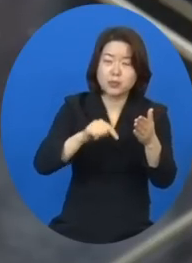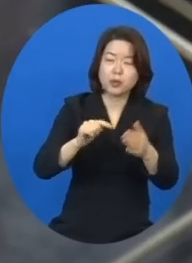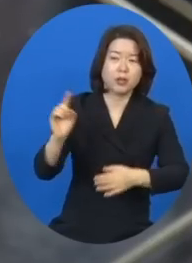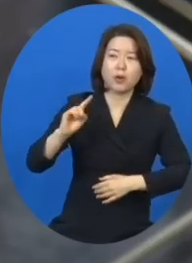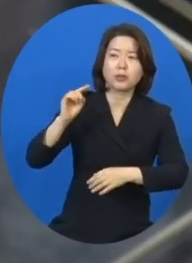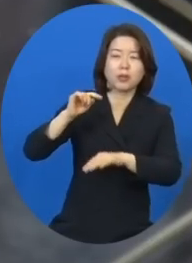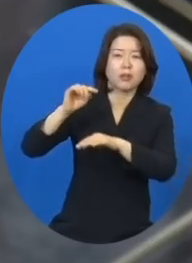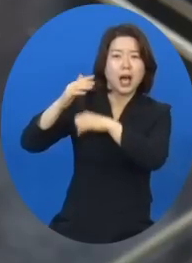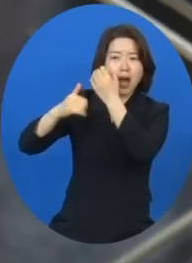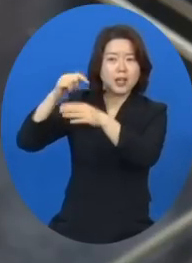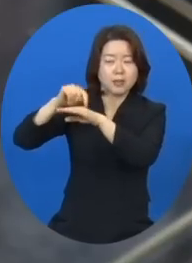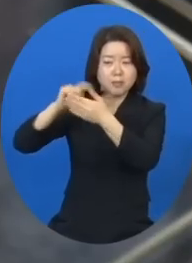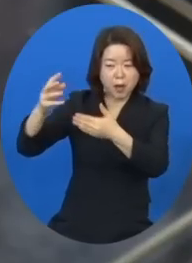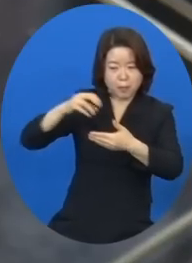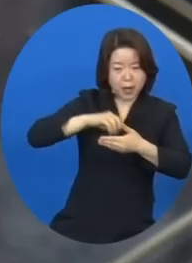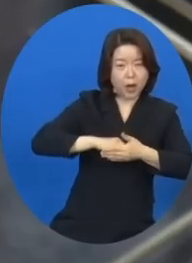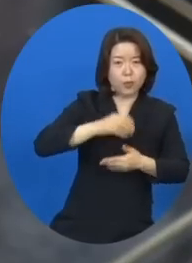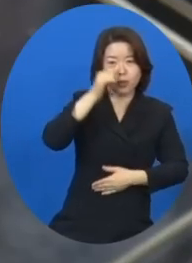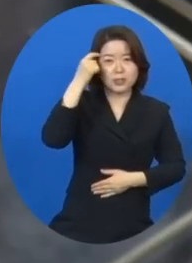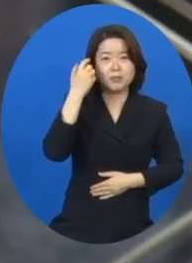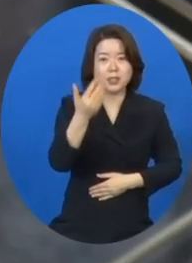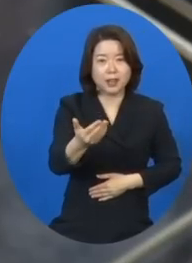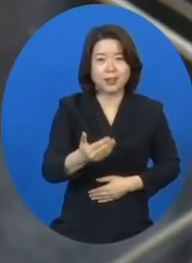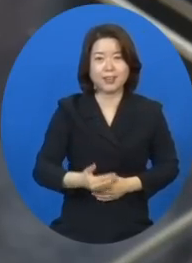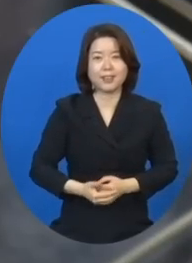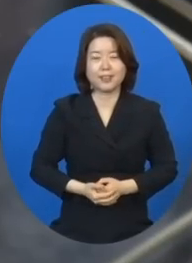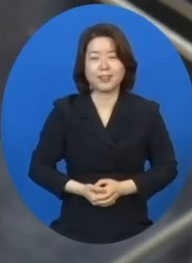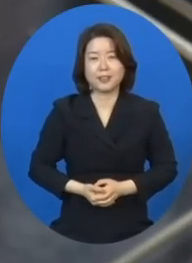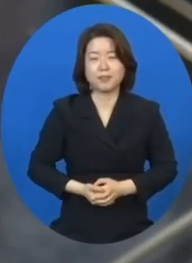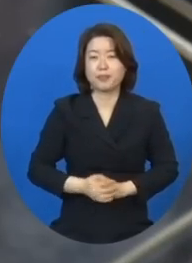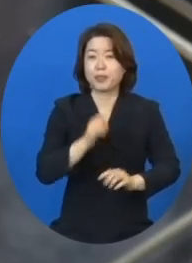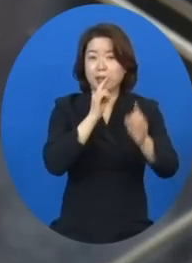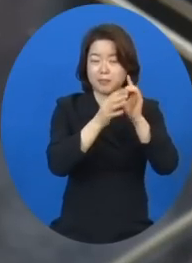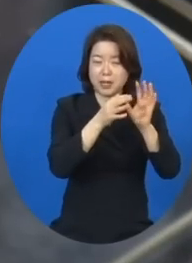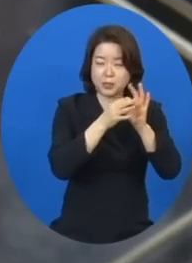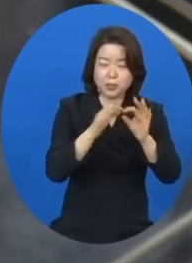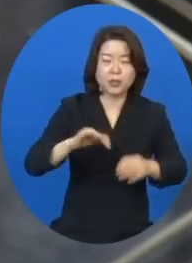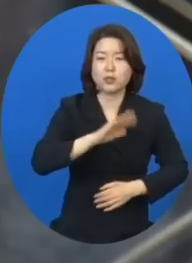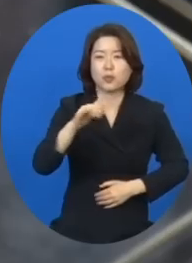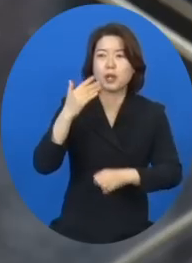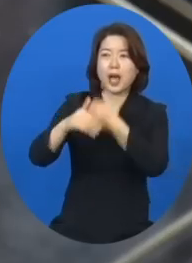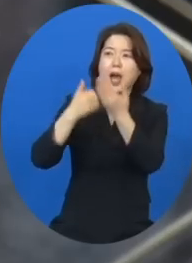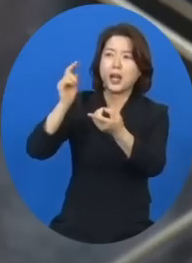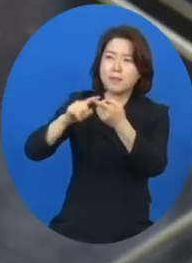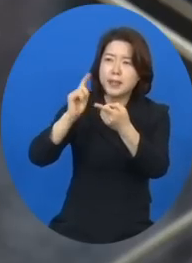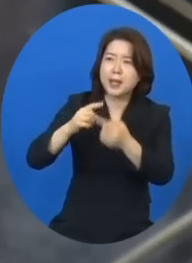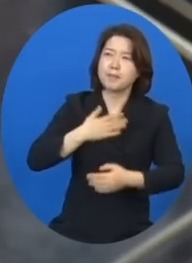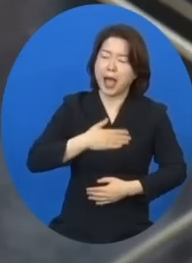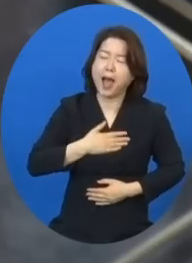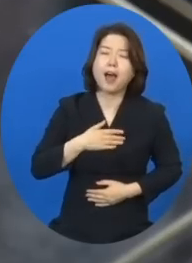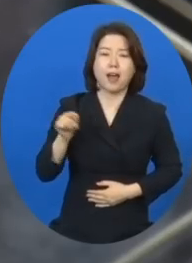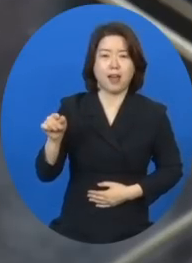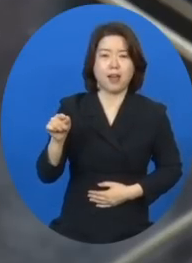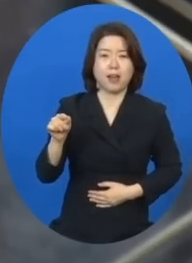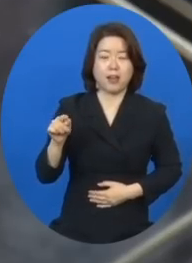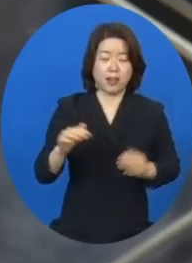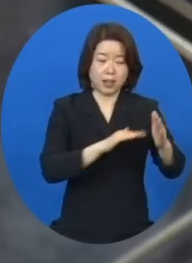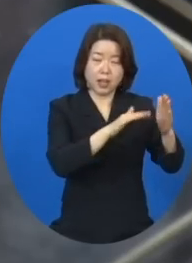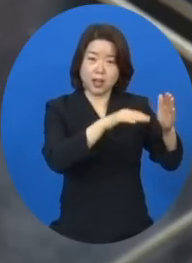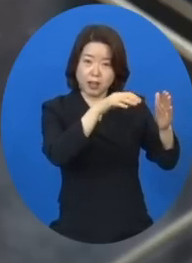마음이 담겨 있습니까? 말씀을 통해서 하나님을 우리가 알아가지요. 하나님에 대해서 알아가는데